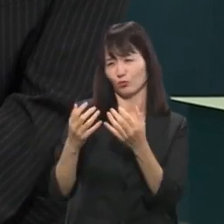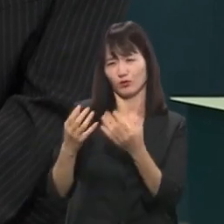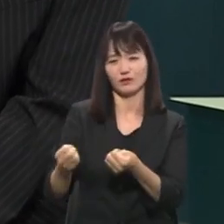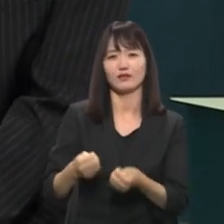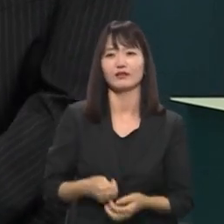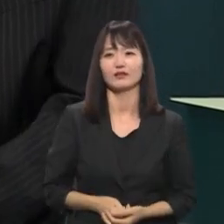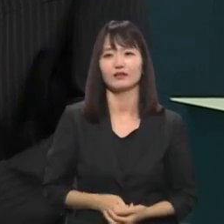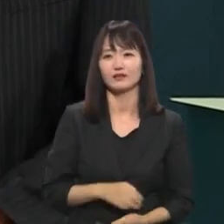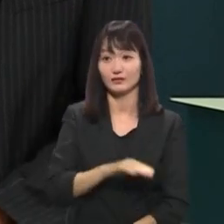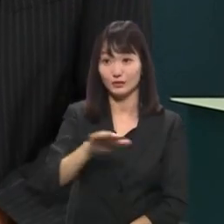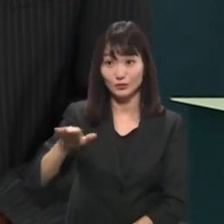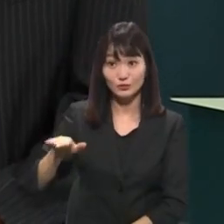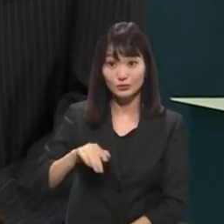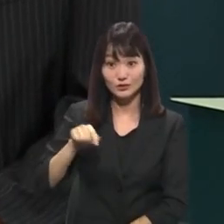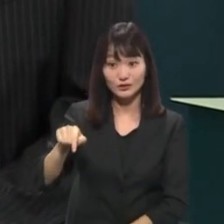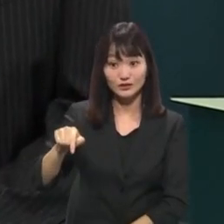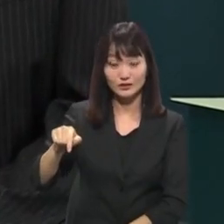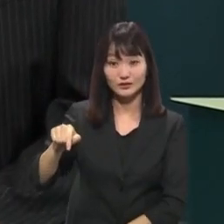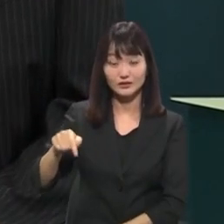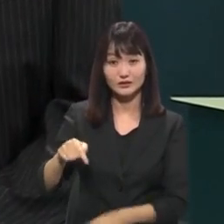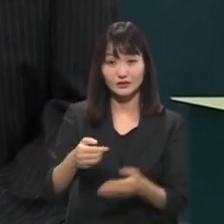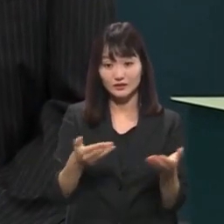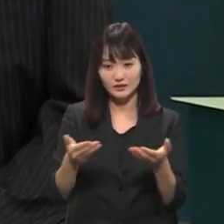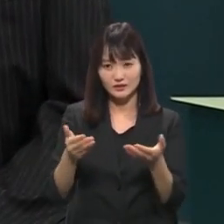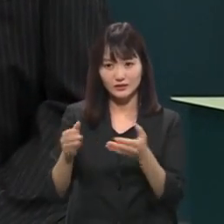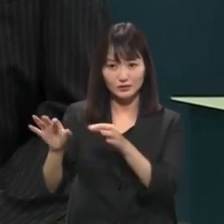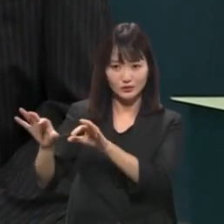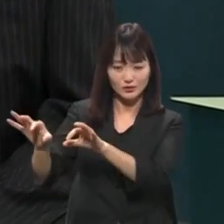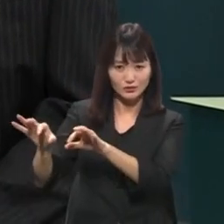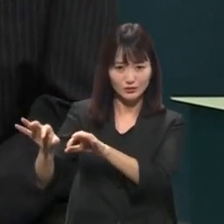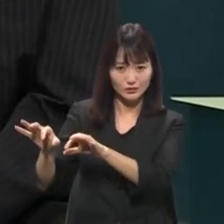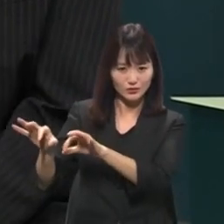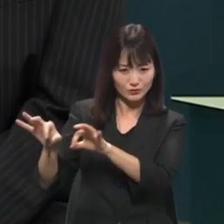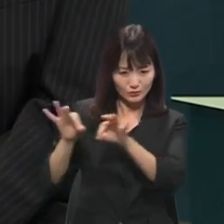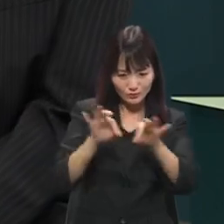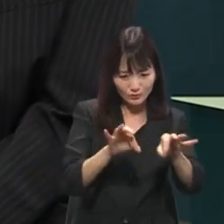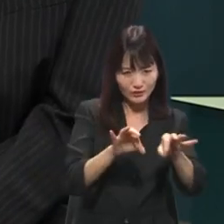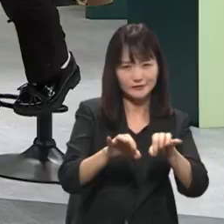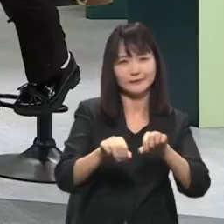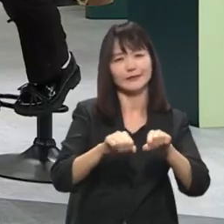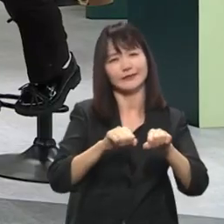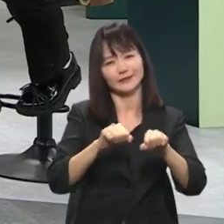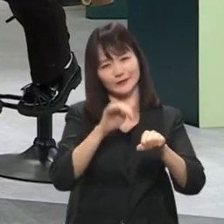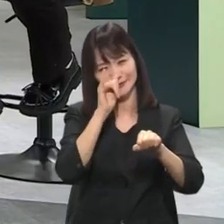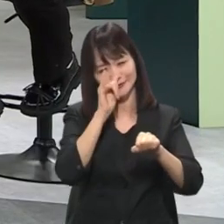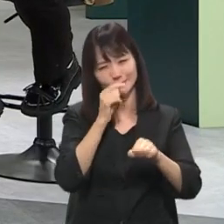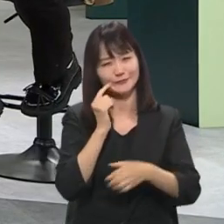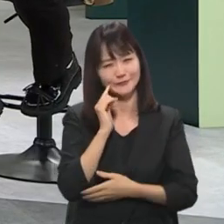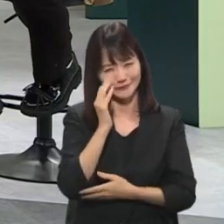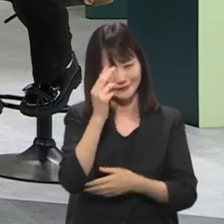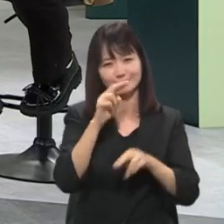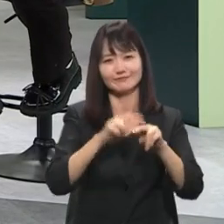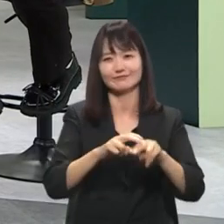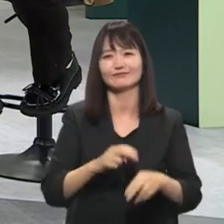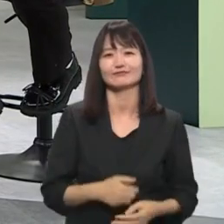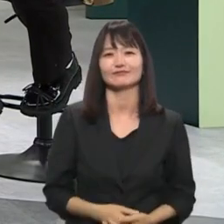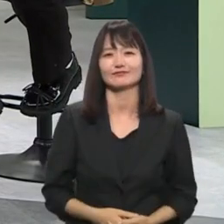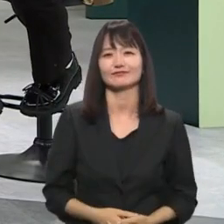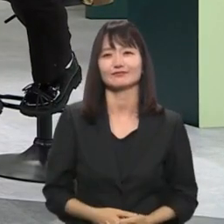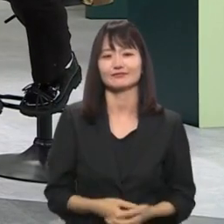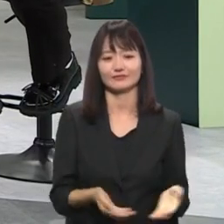때문에 저희가 같이 그 길을 걸을 수 있으면 저희도 너무 영광스러운 자리죠 알겠습니다 자 무대에서